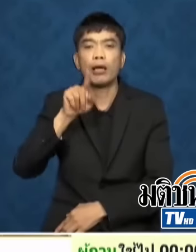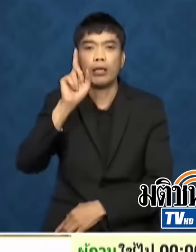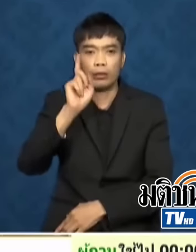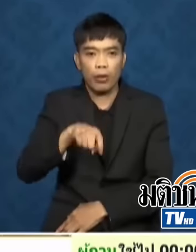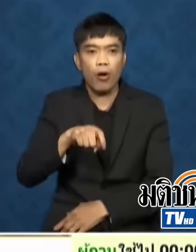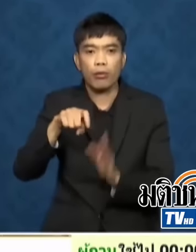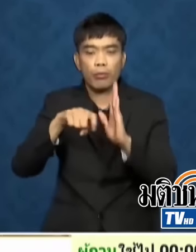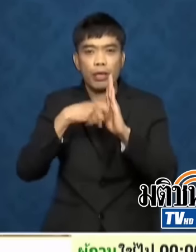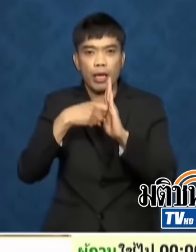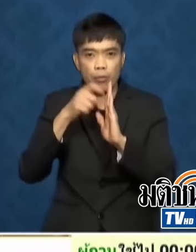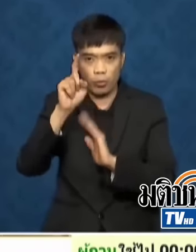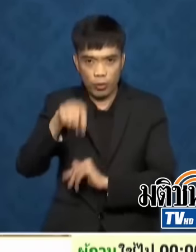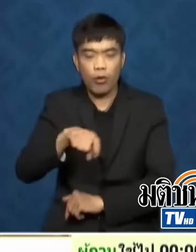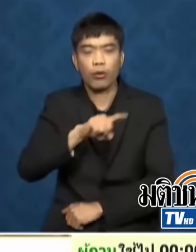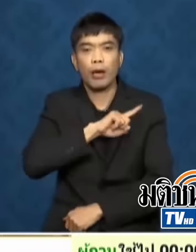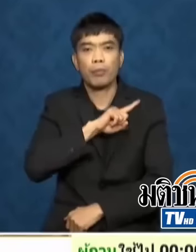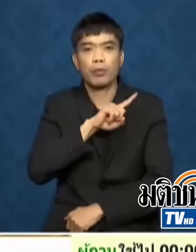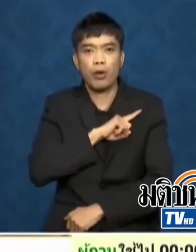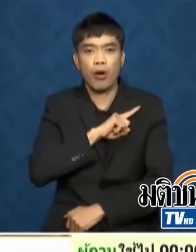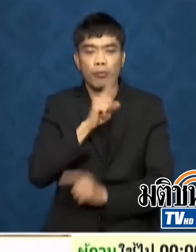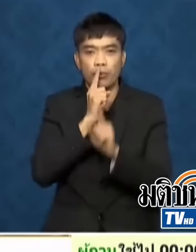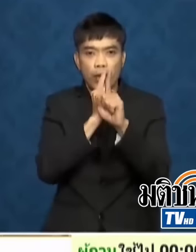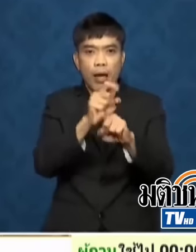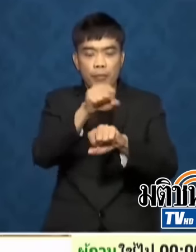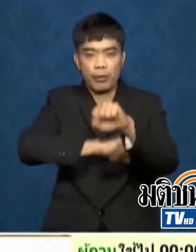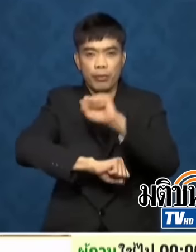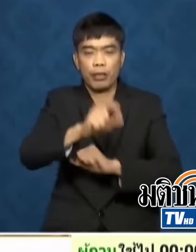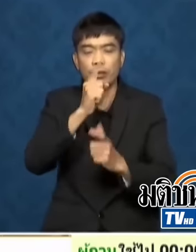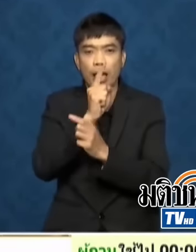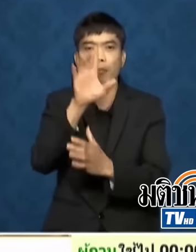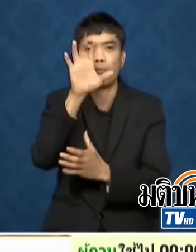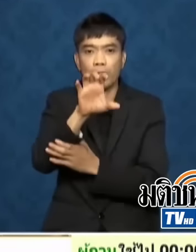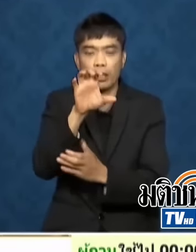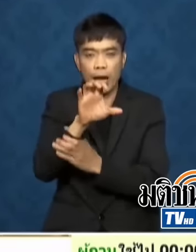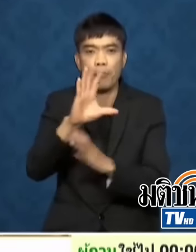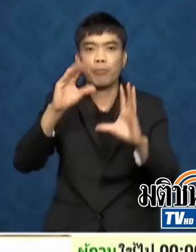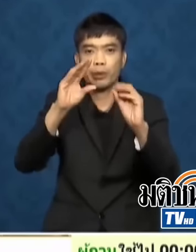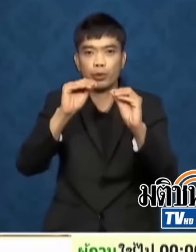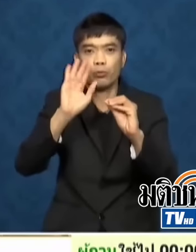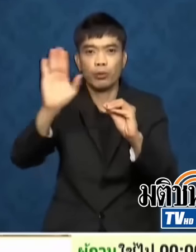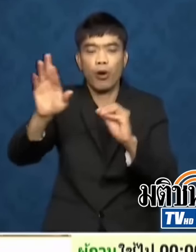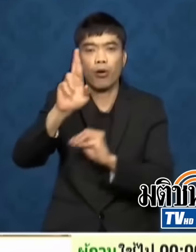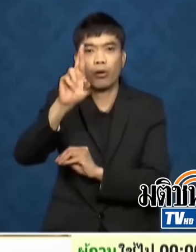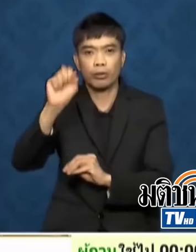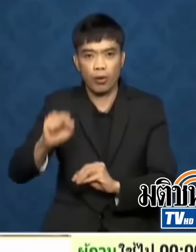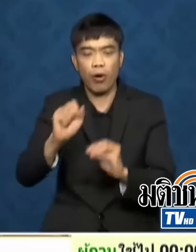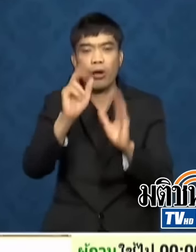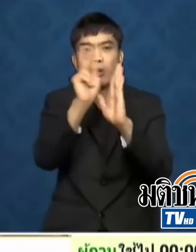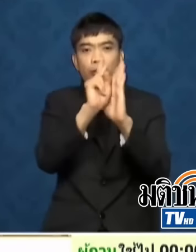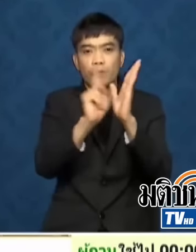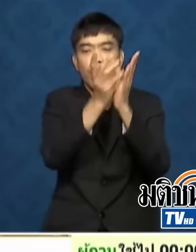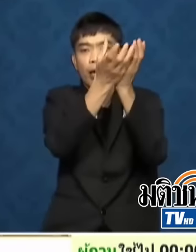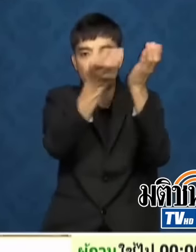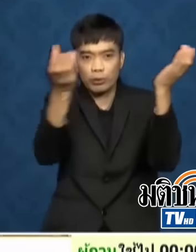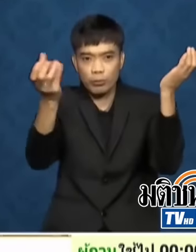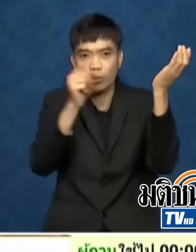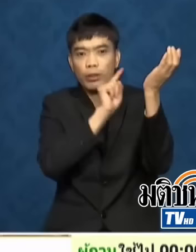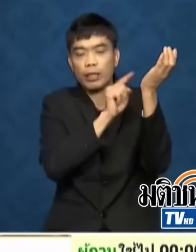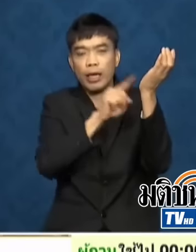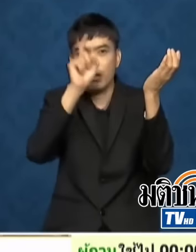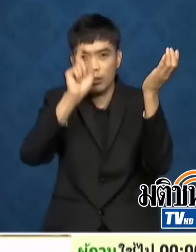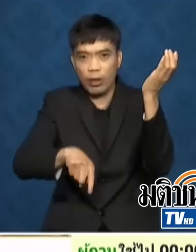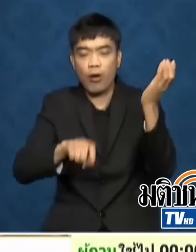จำเป็นและมีความรับผิดชอบต่อข้อบังคับการประชุมของสภาผู้แทนราษฎรต่อรัฐธรรมนูญซึ่งเป็นกฎหมายสูงสุดในการที่จะต้องมาต